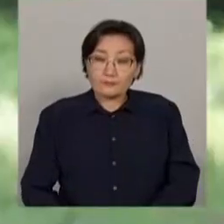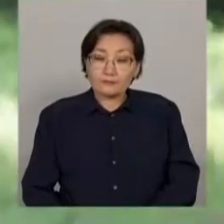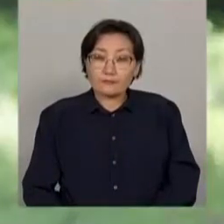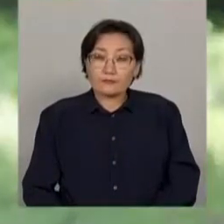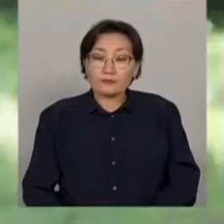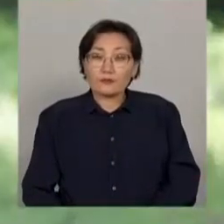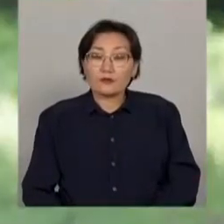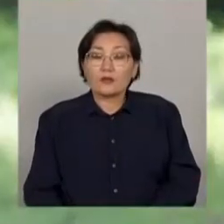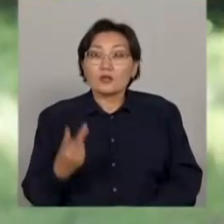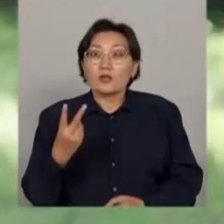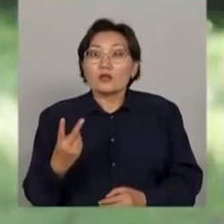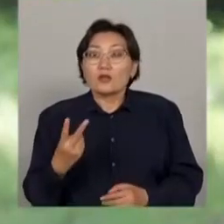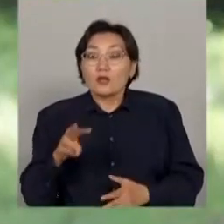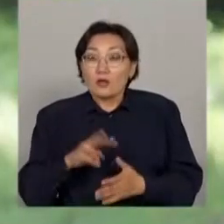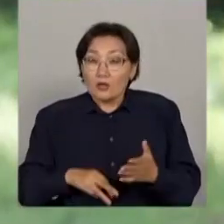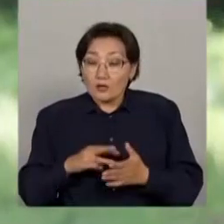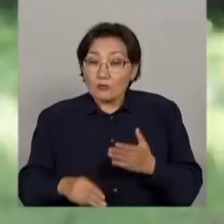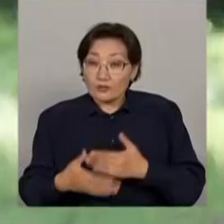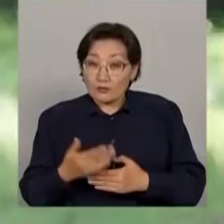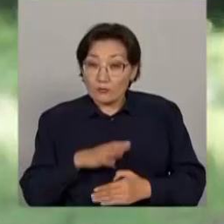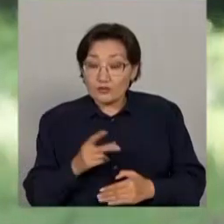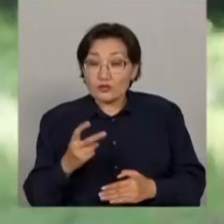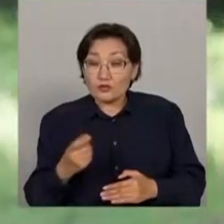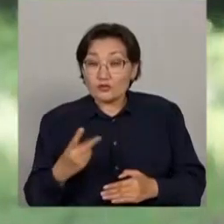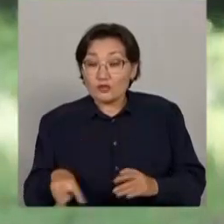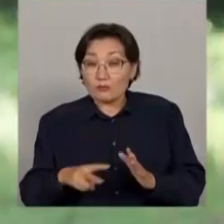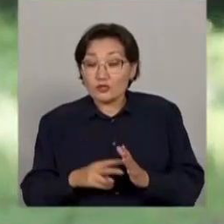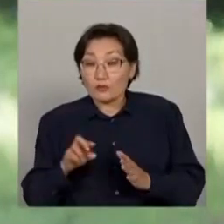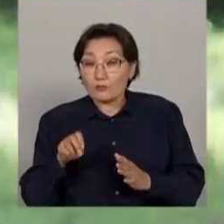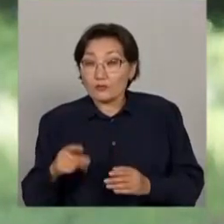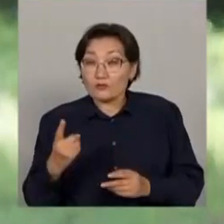Екі айыппұл салынды, 227-ші бап бірінші бөлігі және